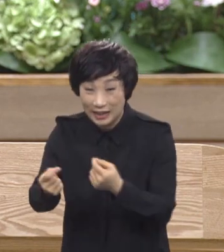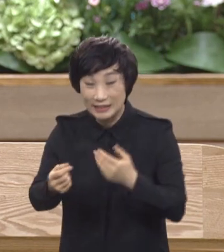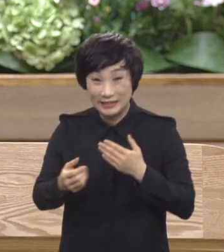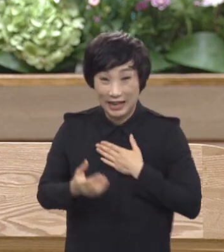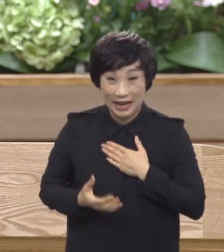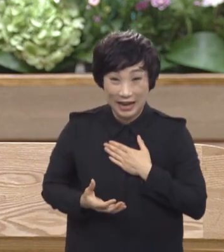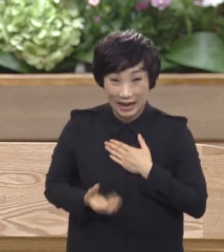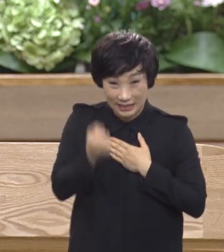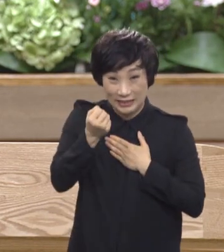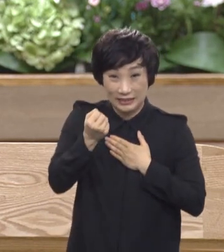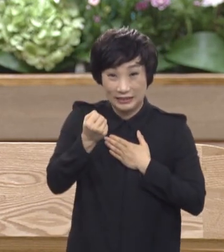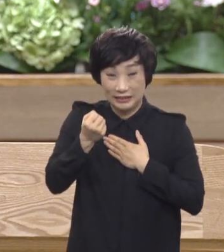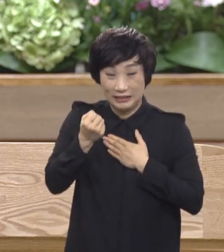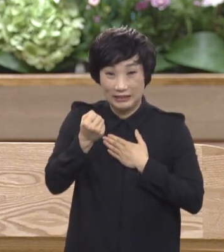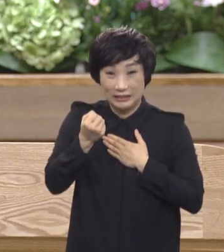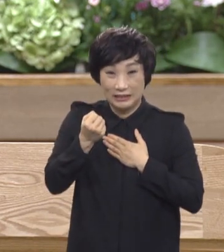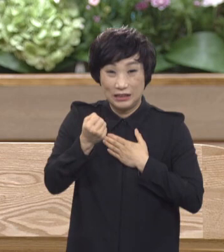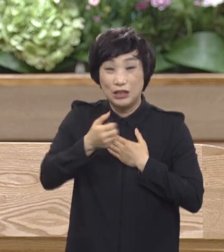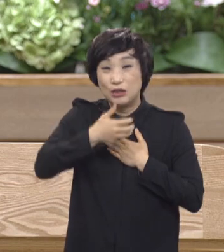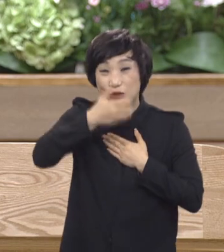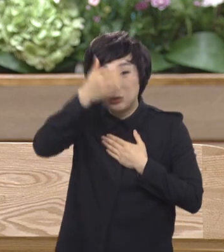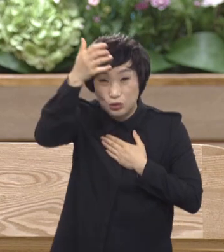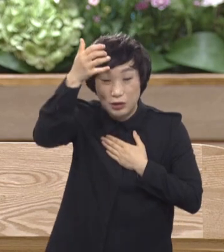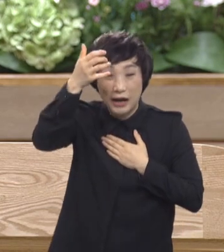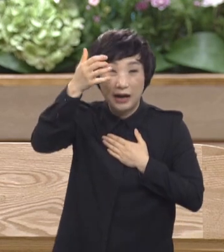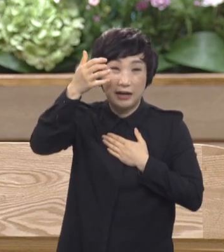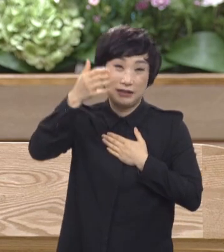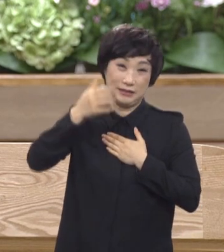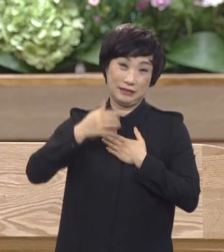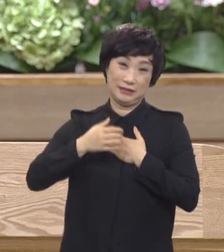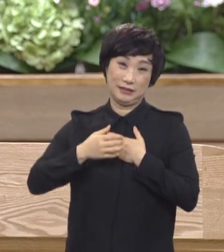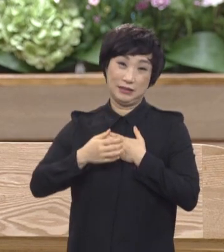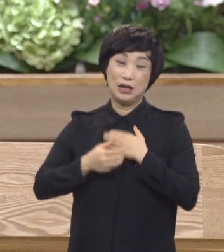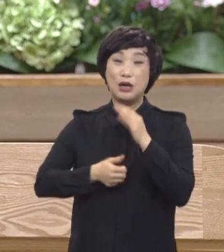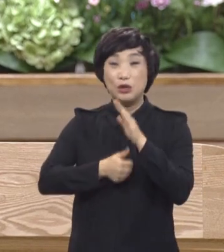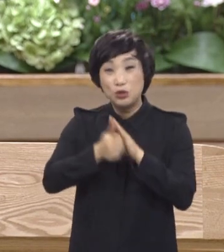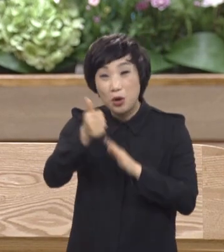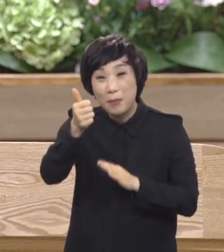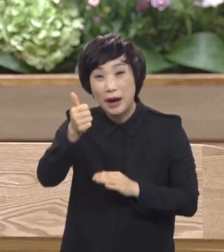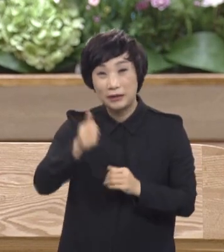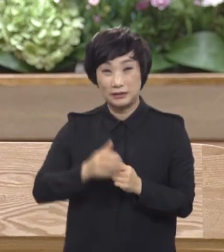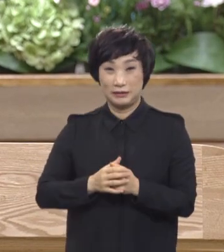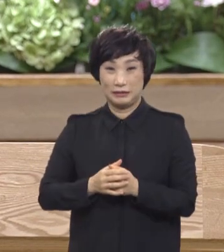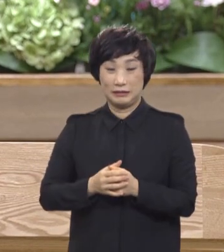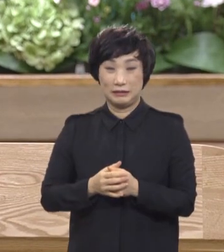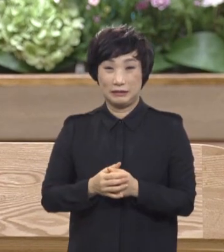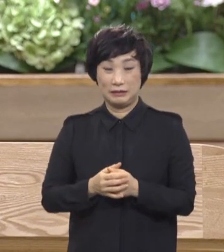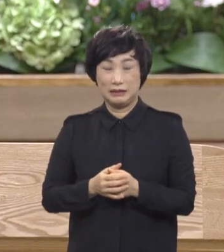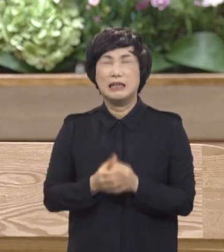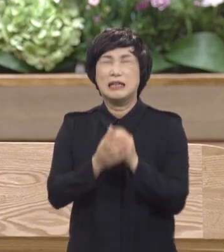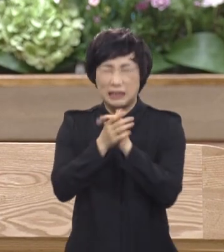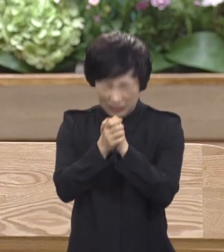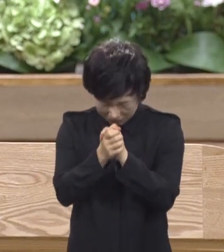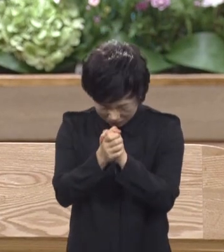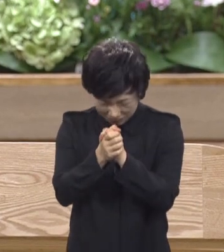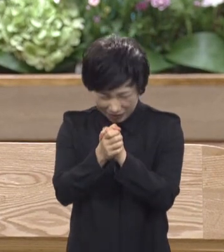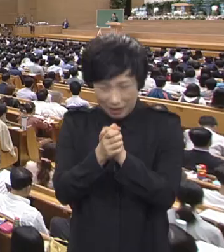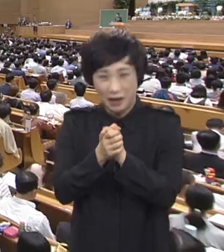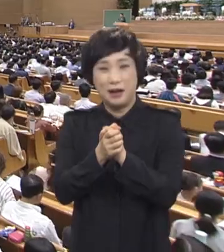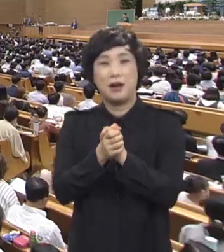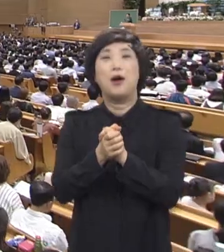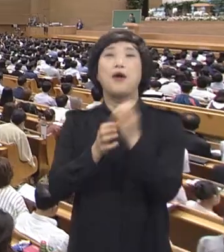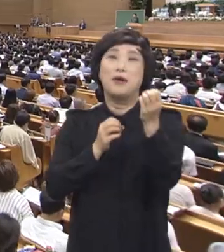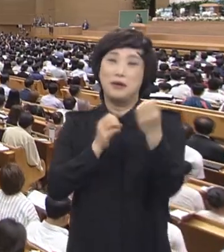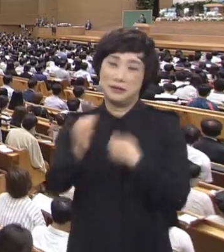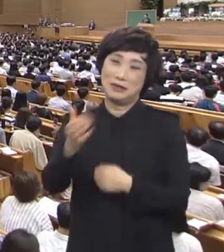꿈과 소망은 기도로 이루어진다